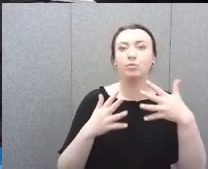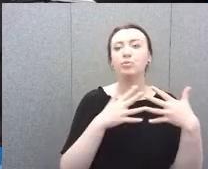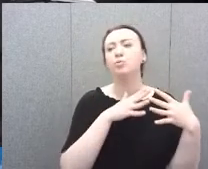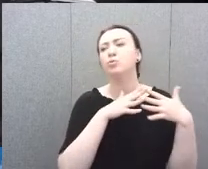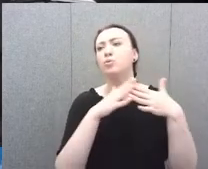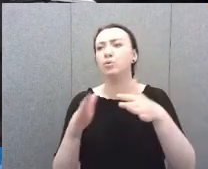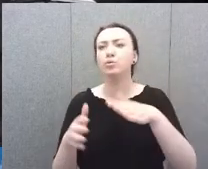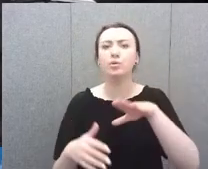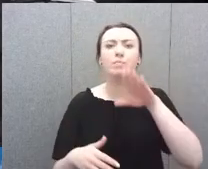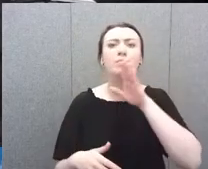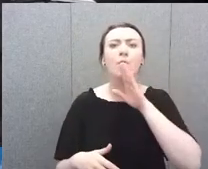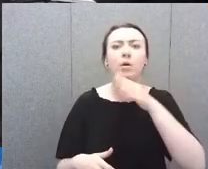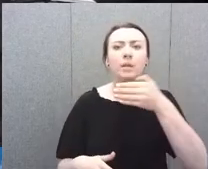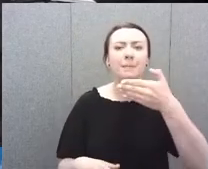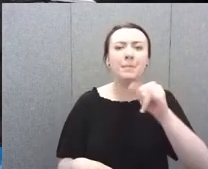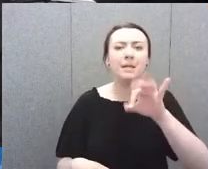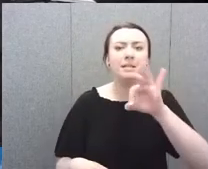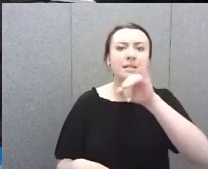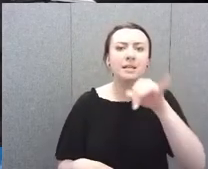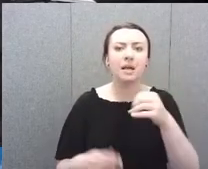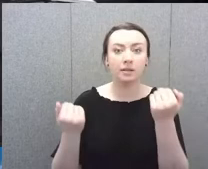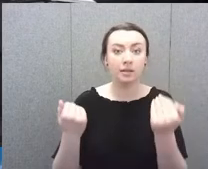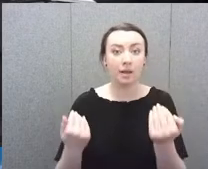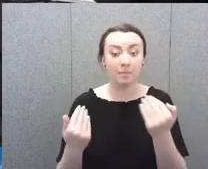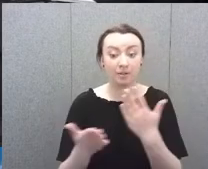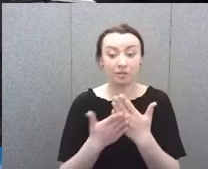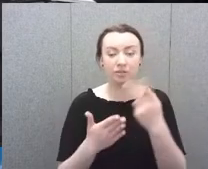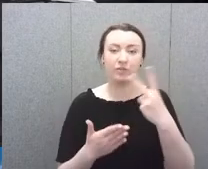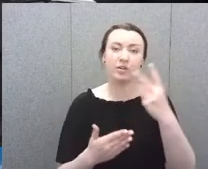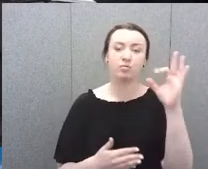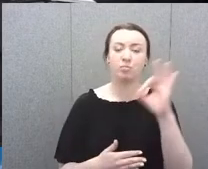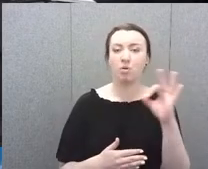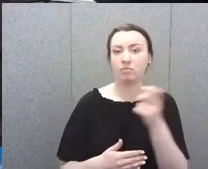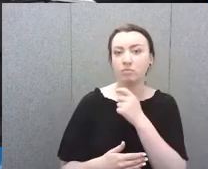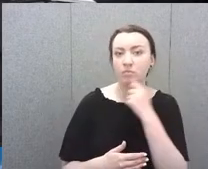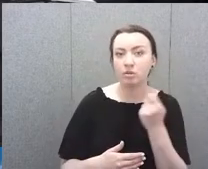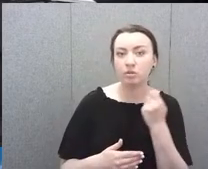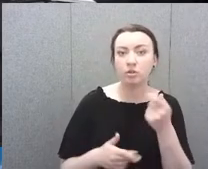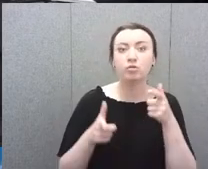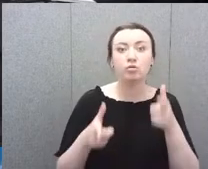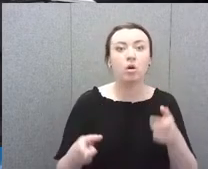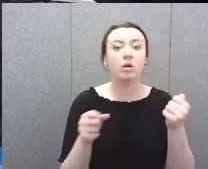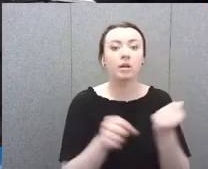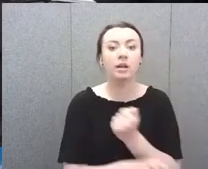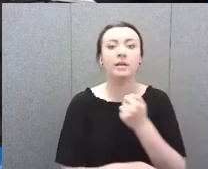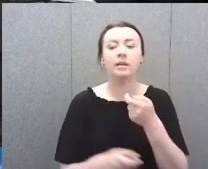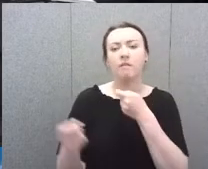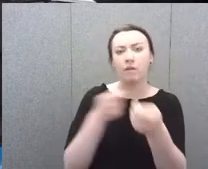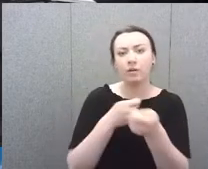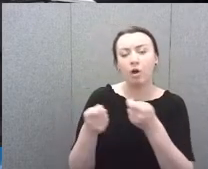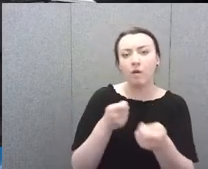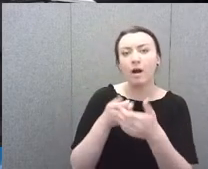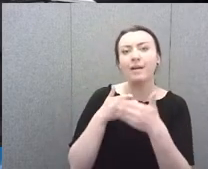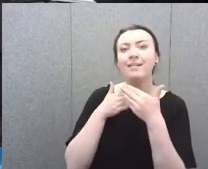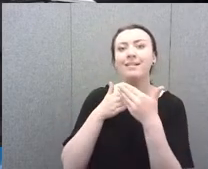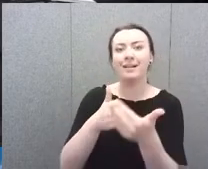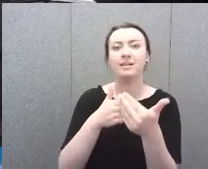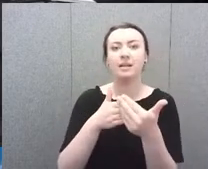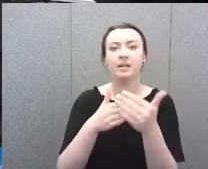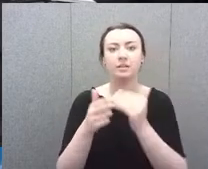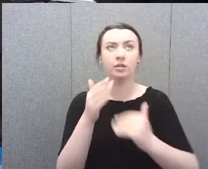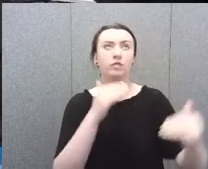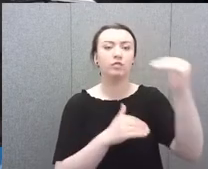полевых миссиях, где количество женщин достигает 24% на сегодняшний день. Для того,